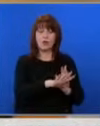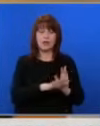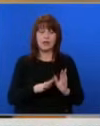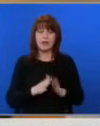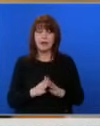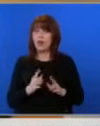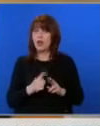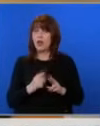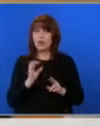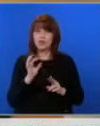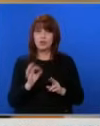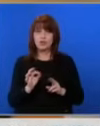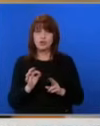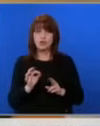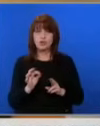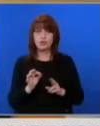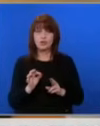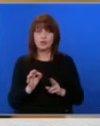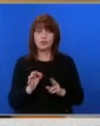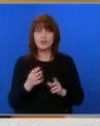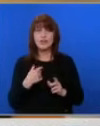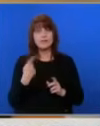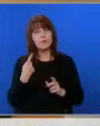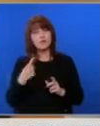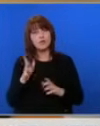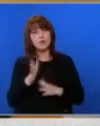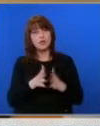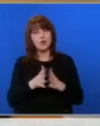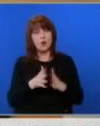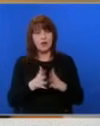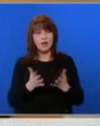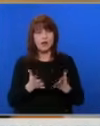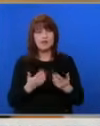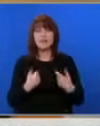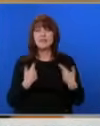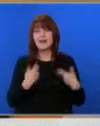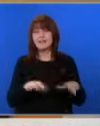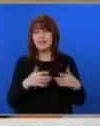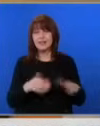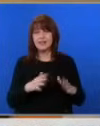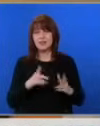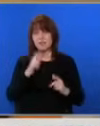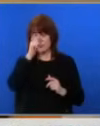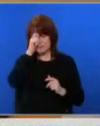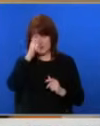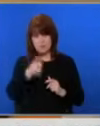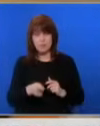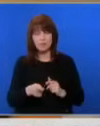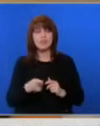Но ми сме свободни хора. Ми не щем да бъдем почиите си иго.